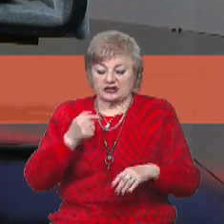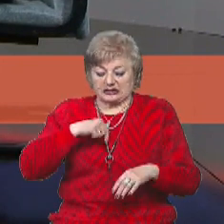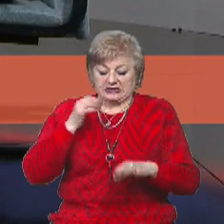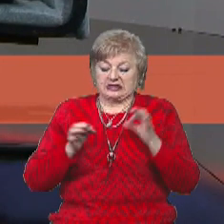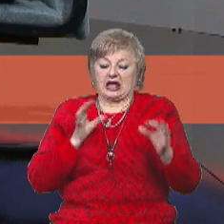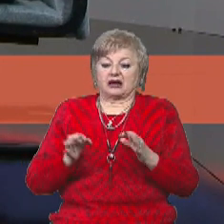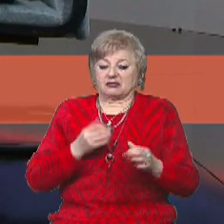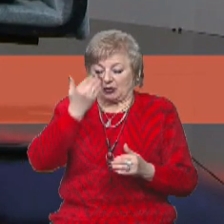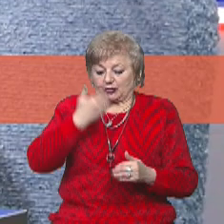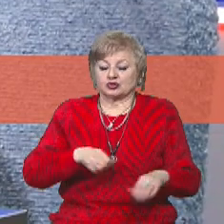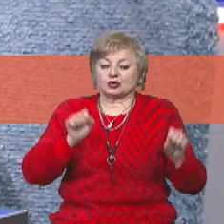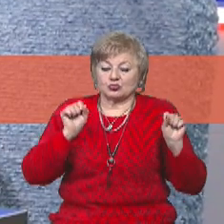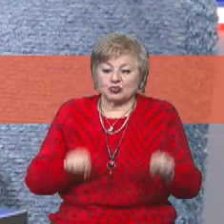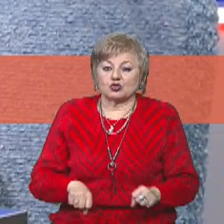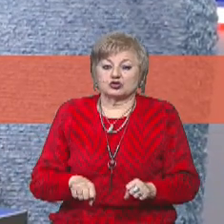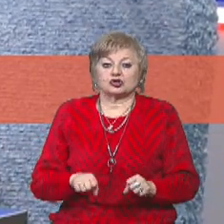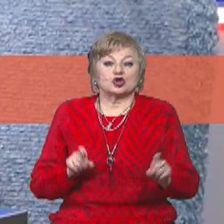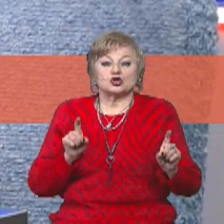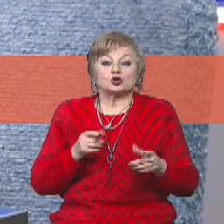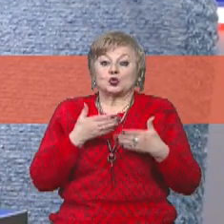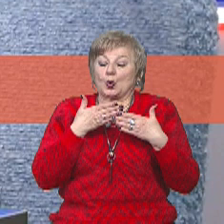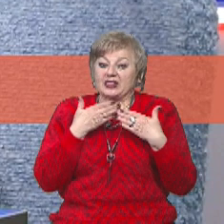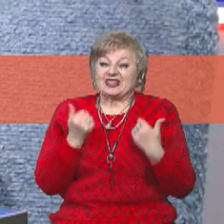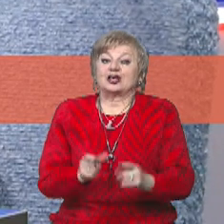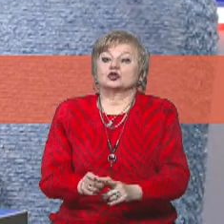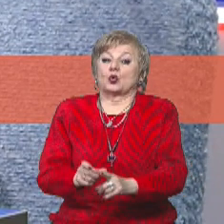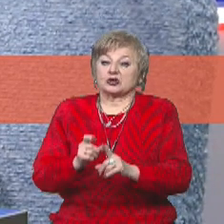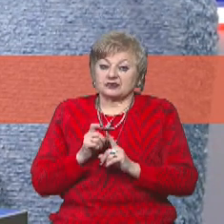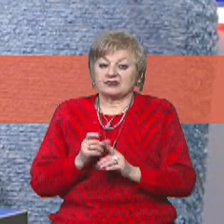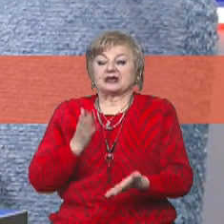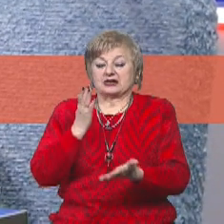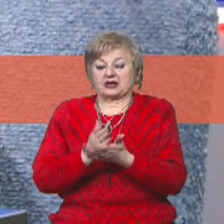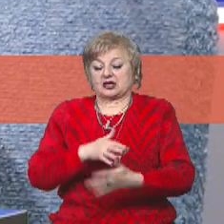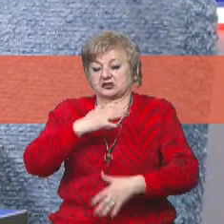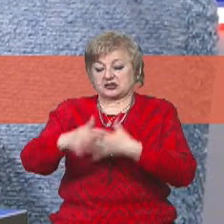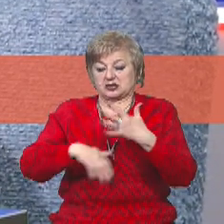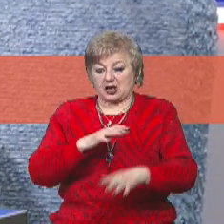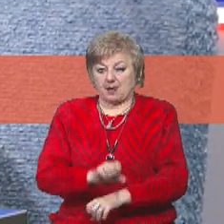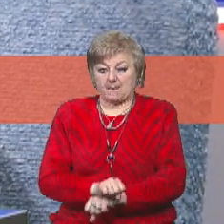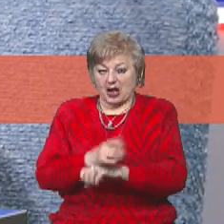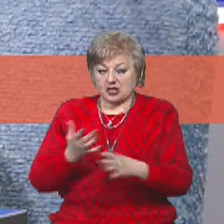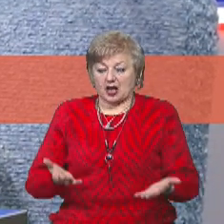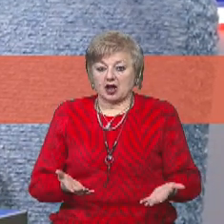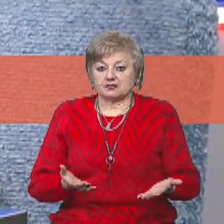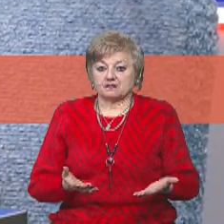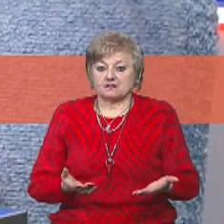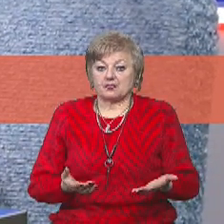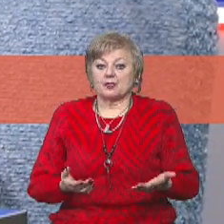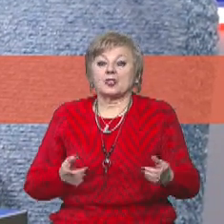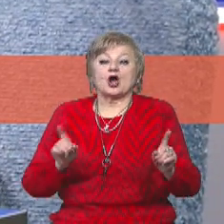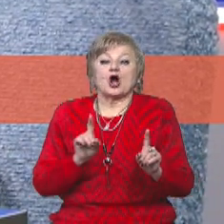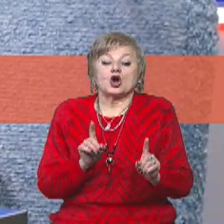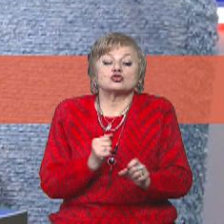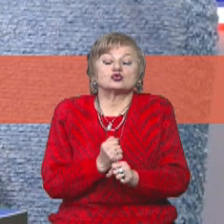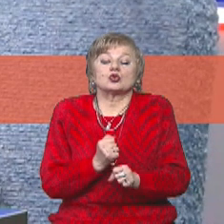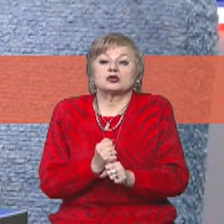нервово-паралітичними можуть бути. Тобто через те, що нема відповіді, є паніка. Тепер давайте про те, як все-таки треба, що треба робити,